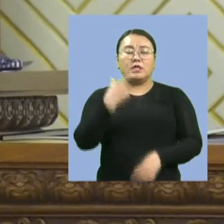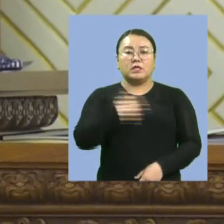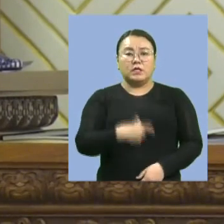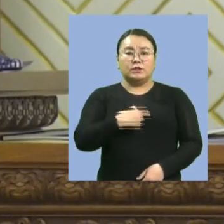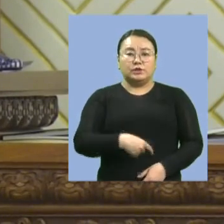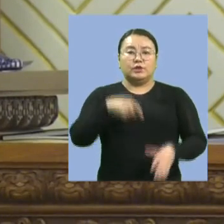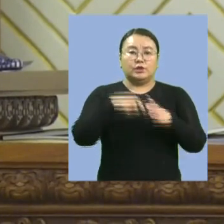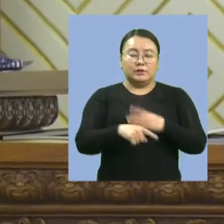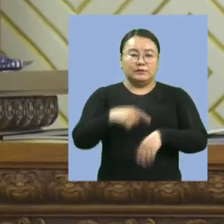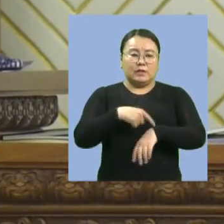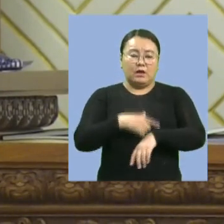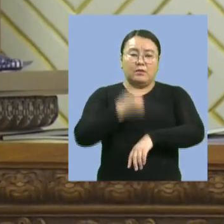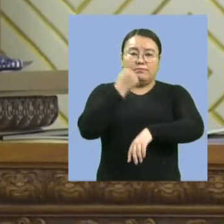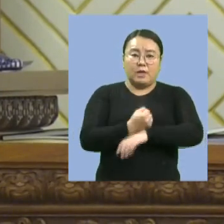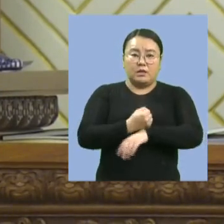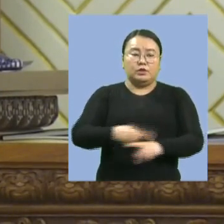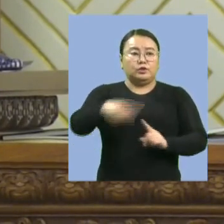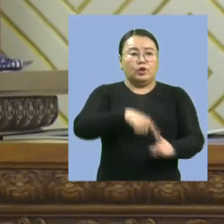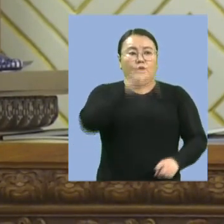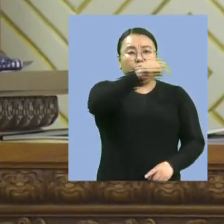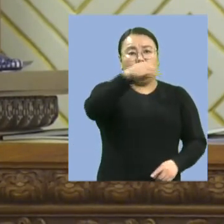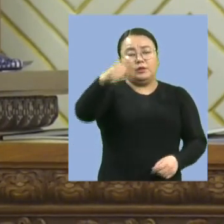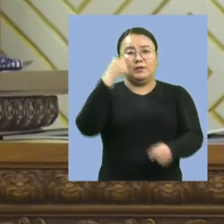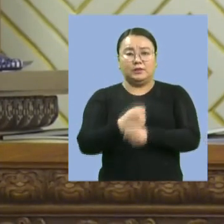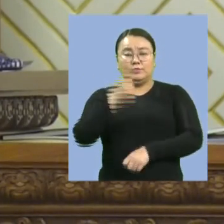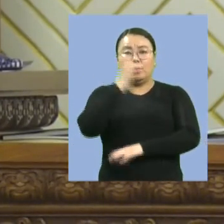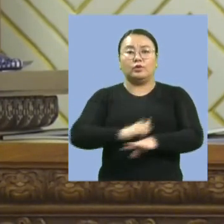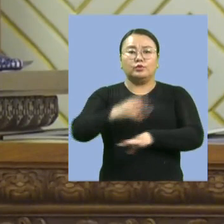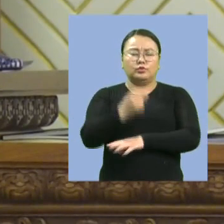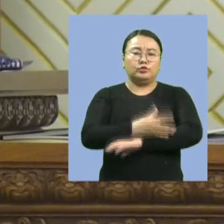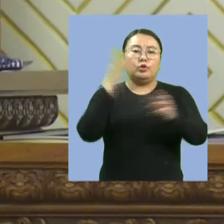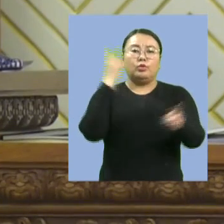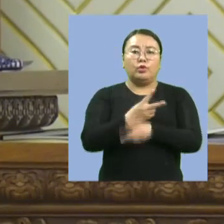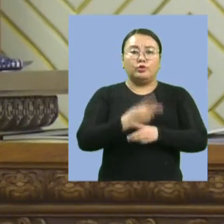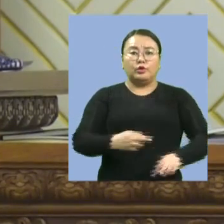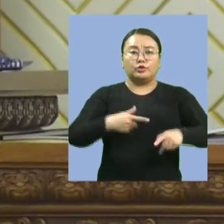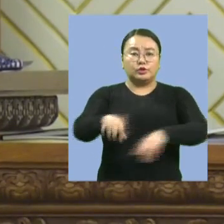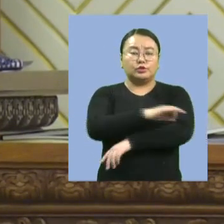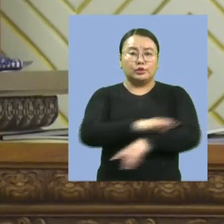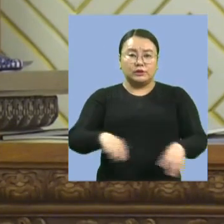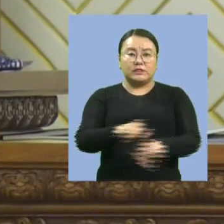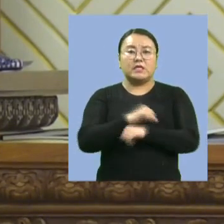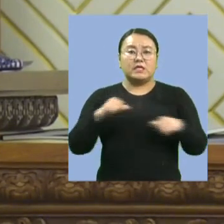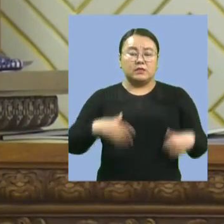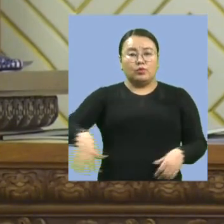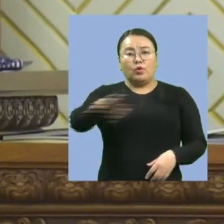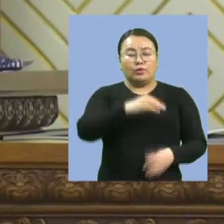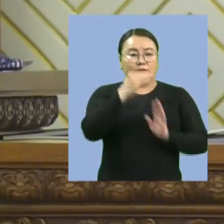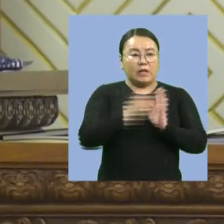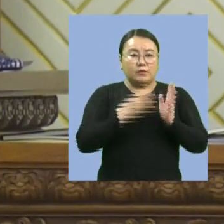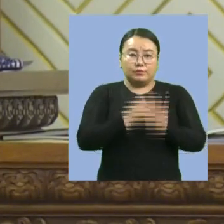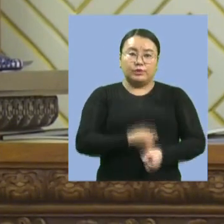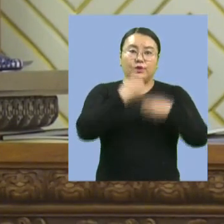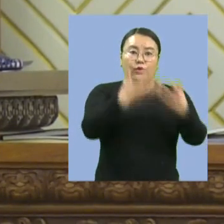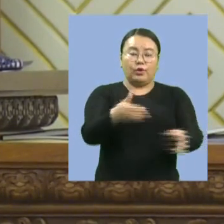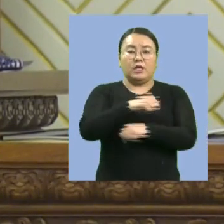улсын хурлын гишүүд тогтсон хугацаанд тойрогтой ажиллаж Монгол улсын үндсэн хуульд оруулах өөрчлөлтийн төслийг иргэд олон